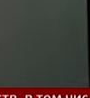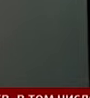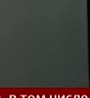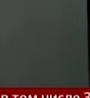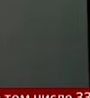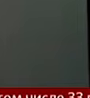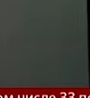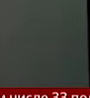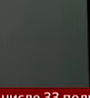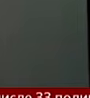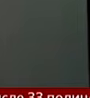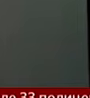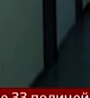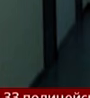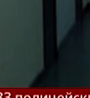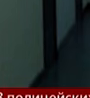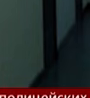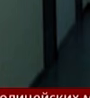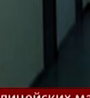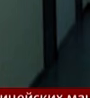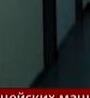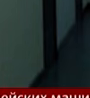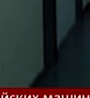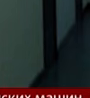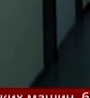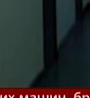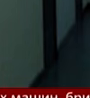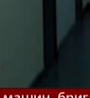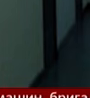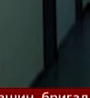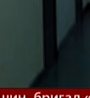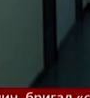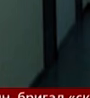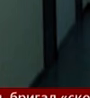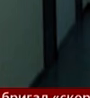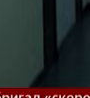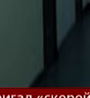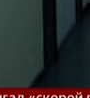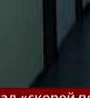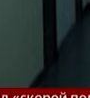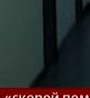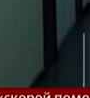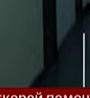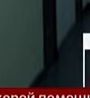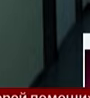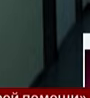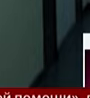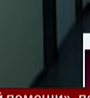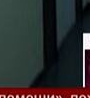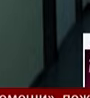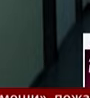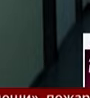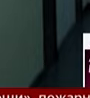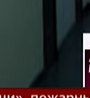азаматтарының болашағы деп білемін. Сондықтан кезгіген тәртіпсіздік, кезгіген жөнсіздік келісім